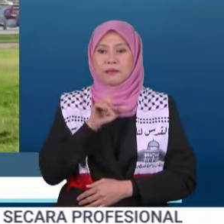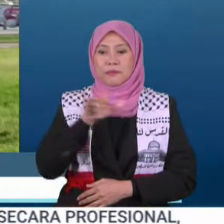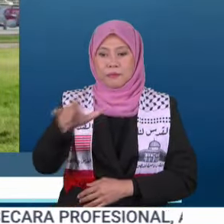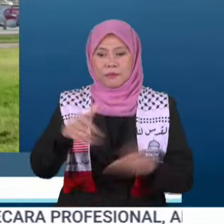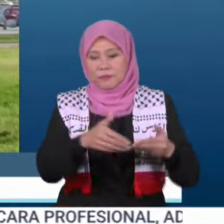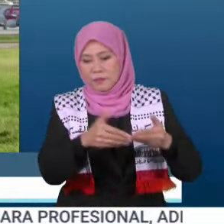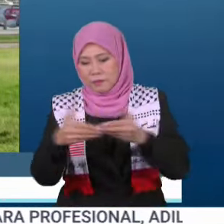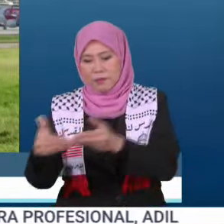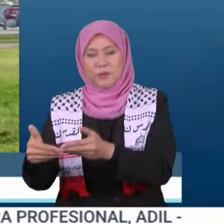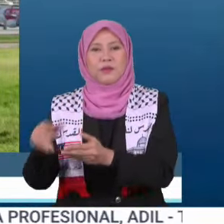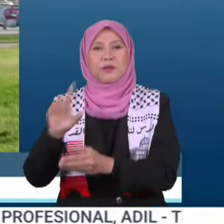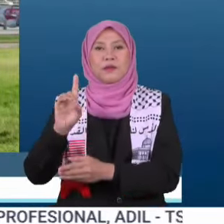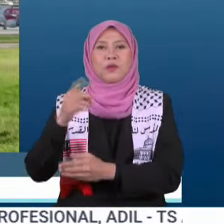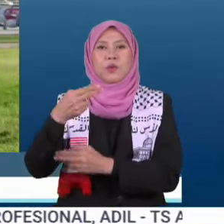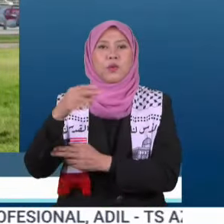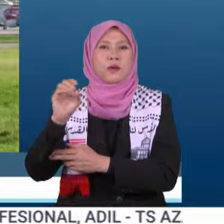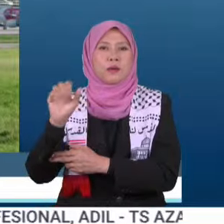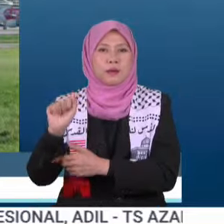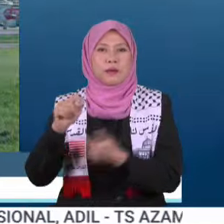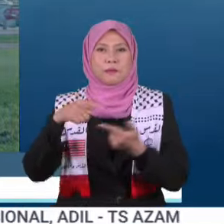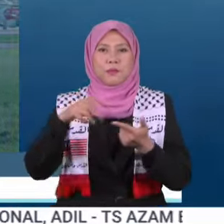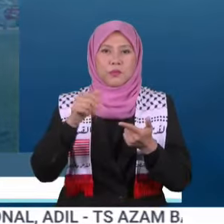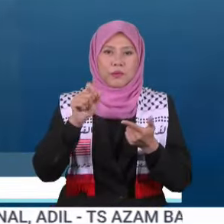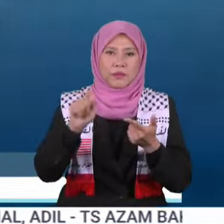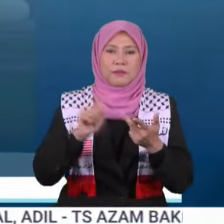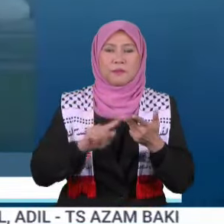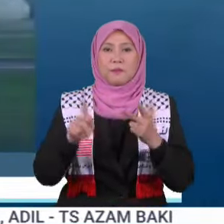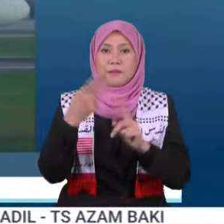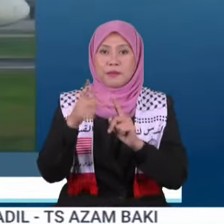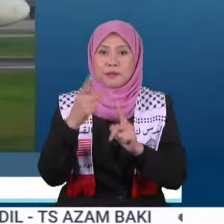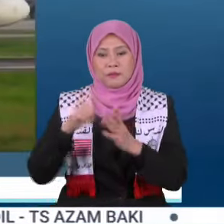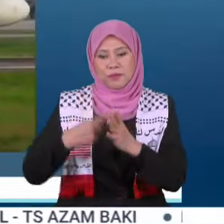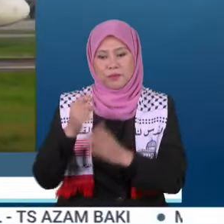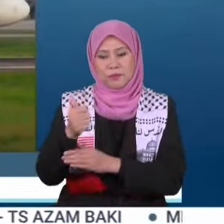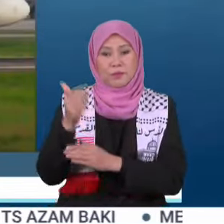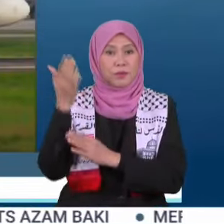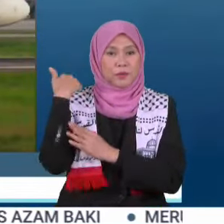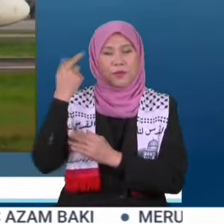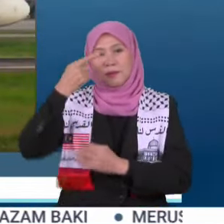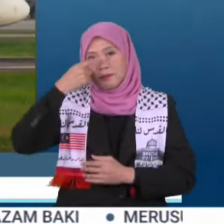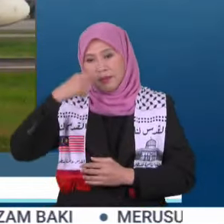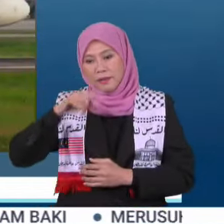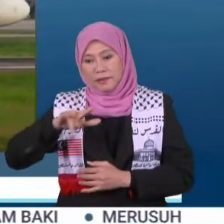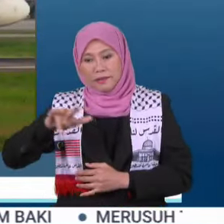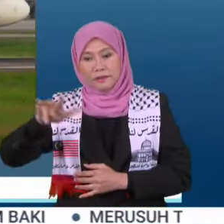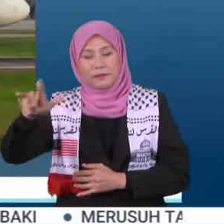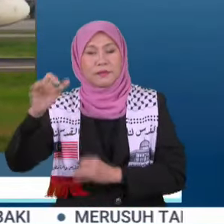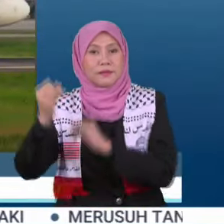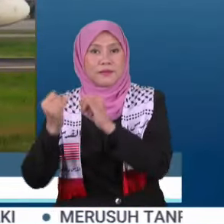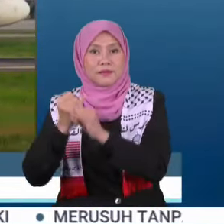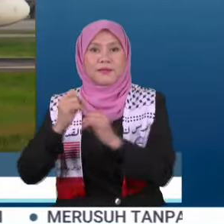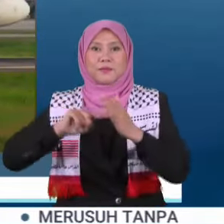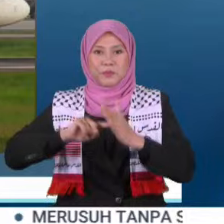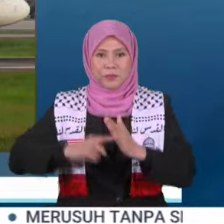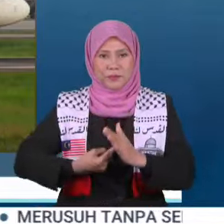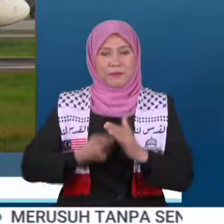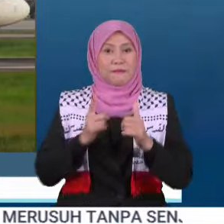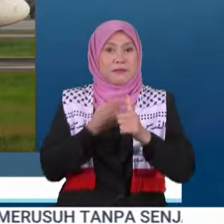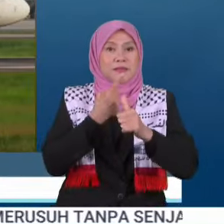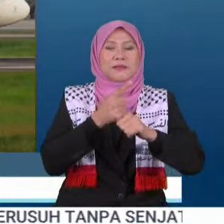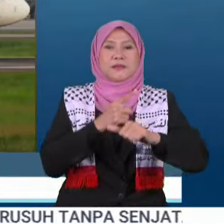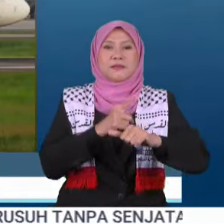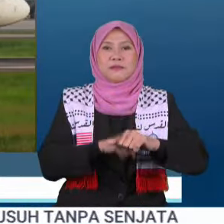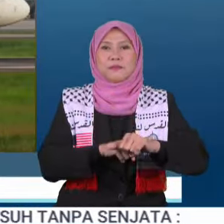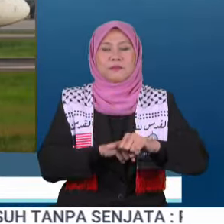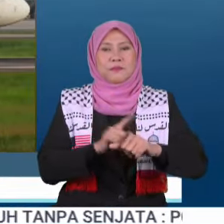menyambung semula laluan Doha buket Pulau Pinang Oktober lalu manakala Thai Airways International memulakan kemunculan sulungnya